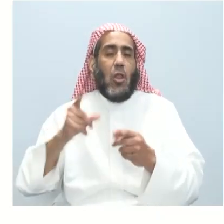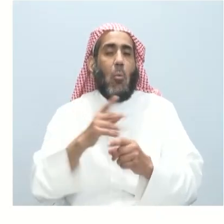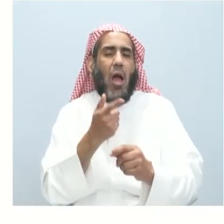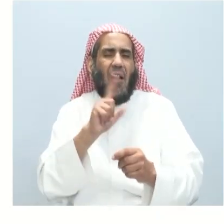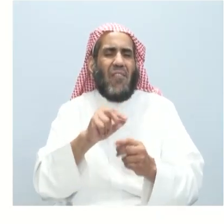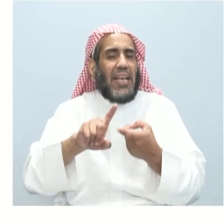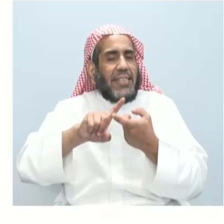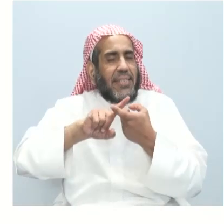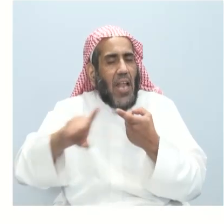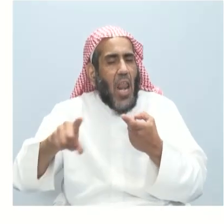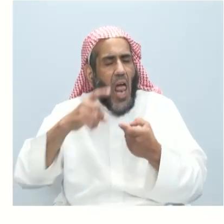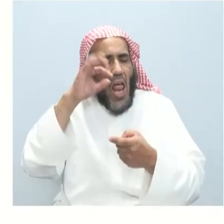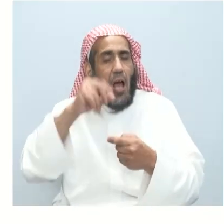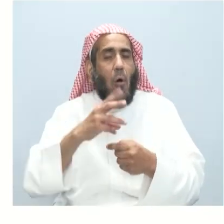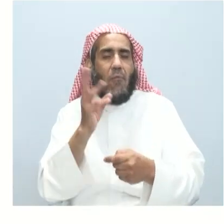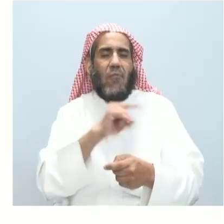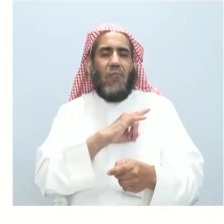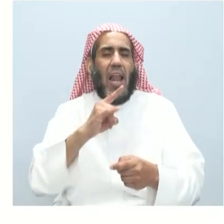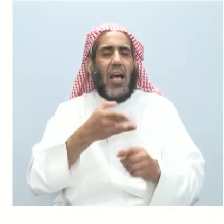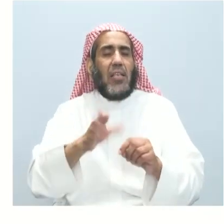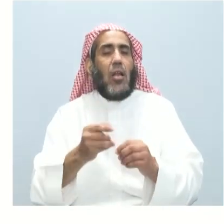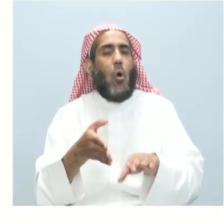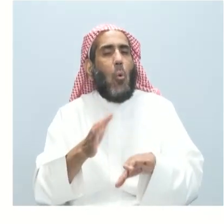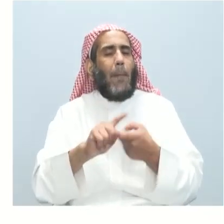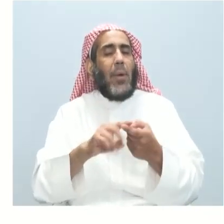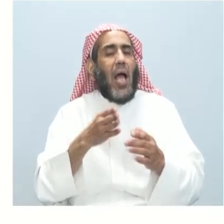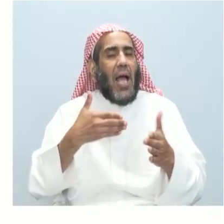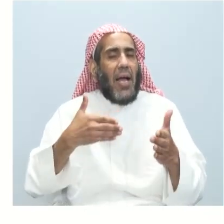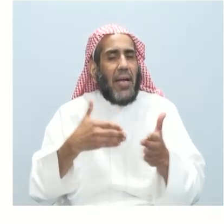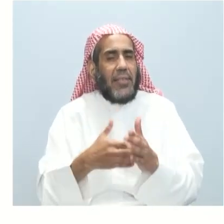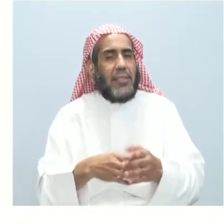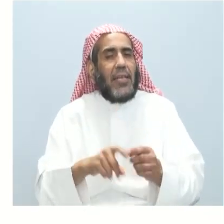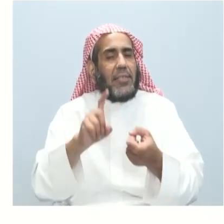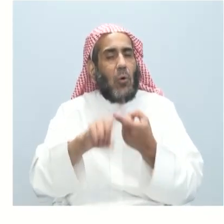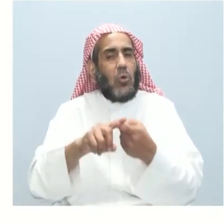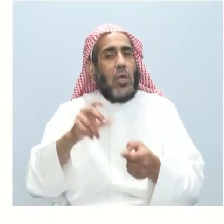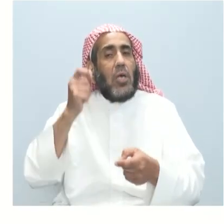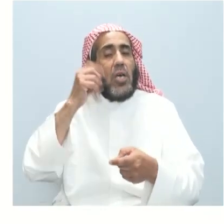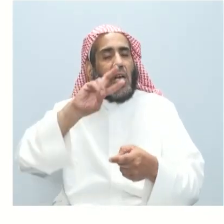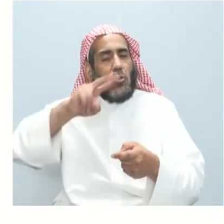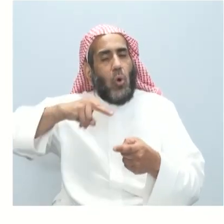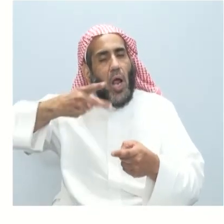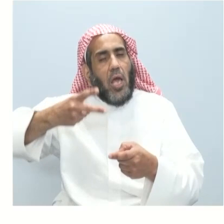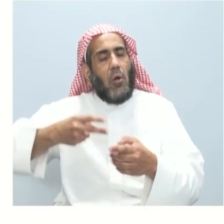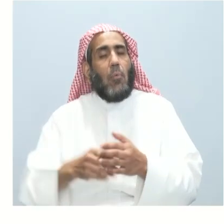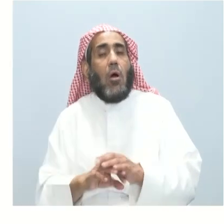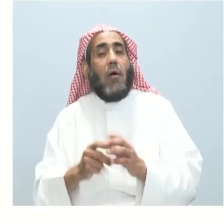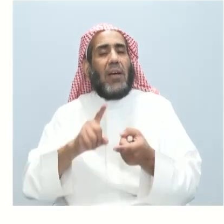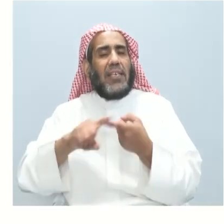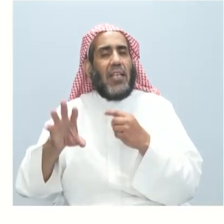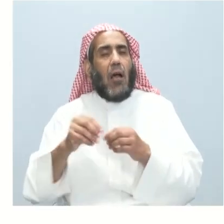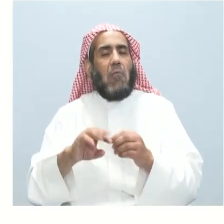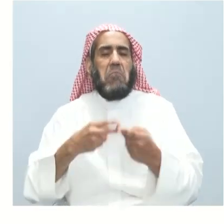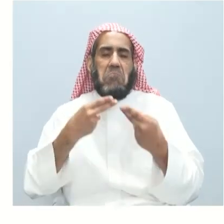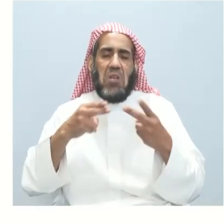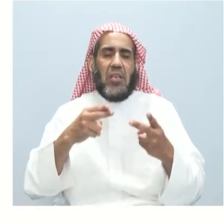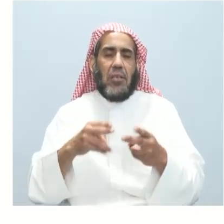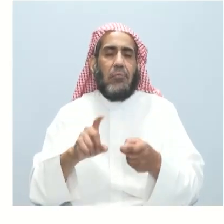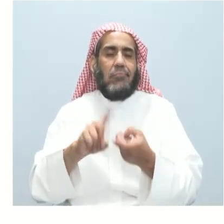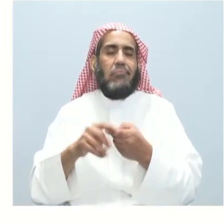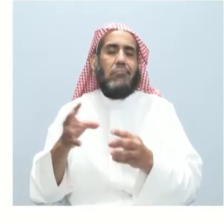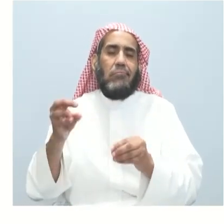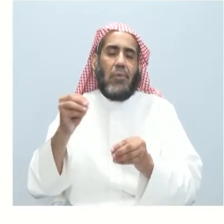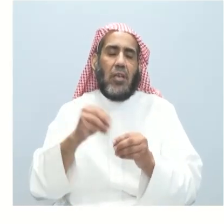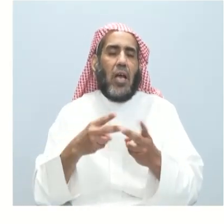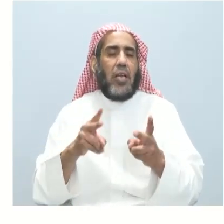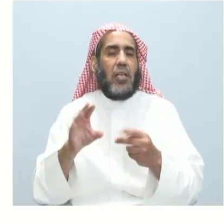فان طلقها فلا تحل له من بعد حتى تنكح زوجا غيره فان طلقها فلا جناح عليهما